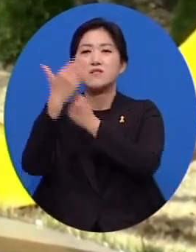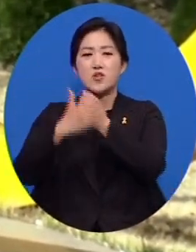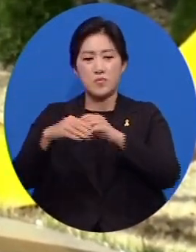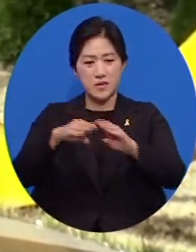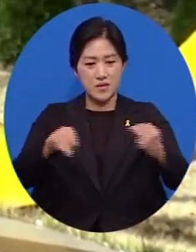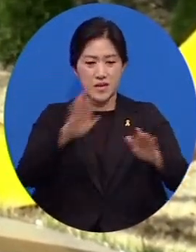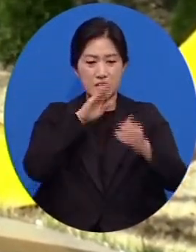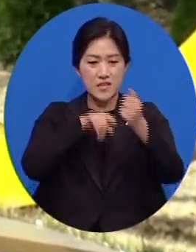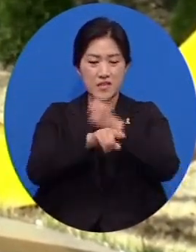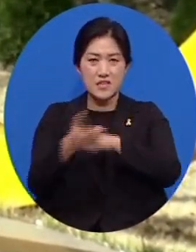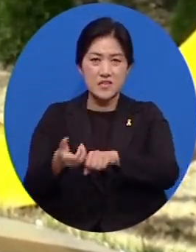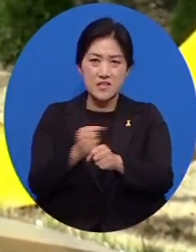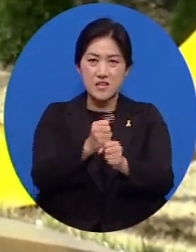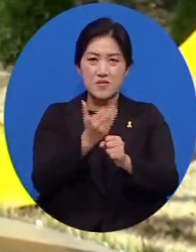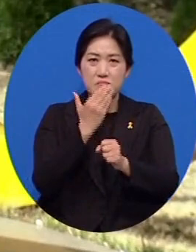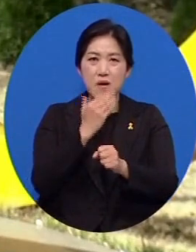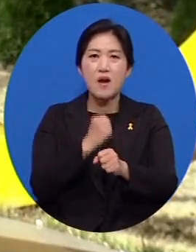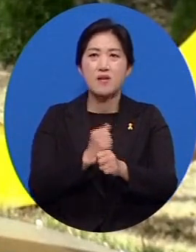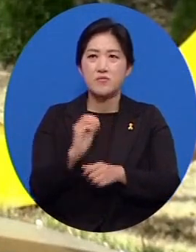있게 만들었고